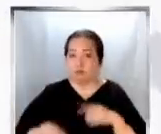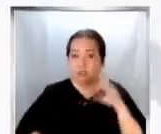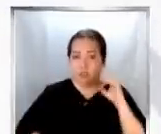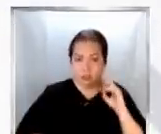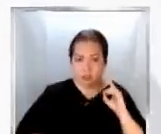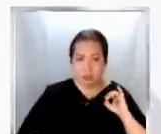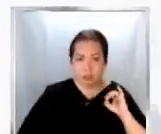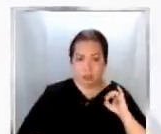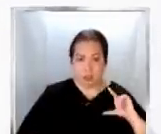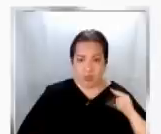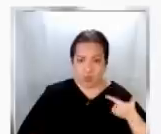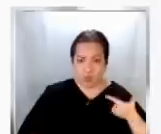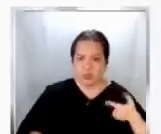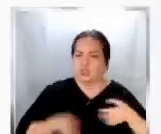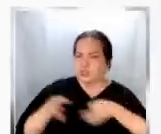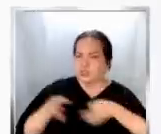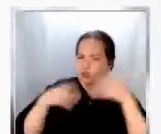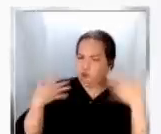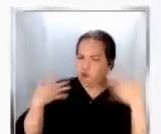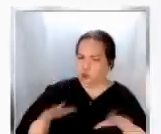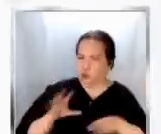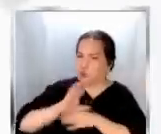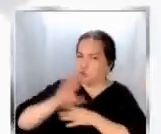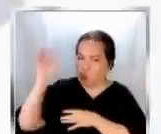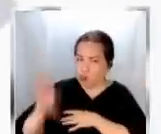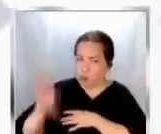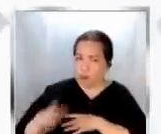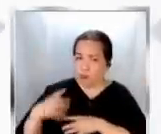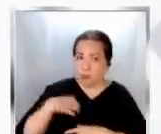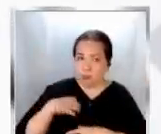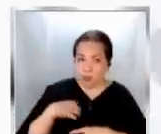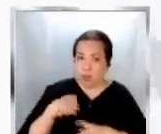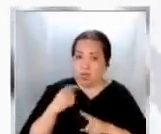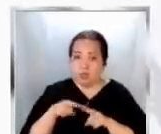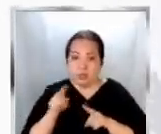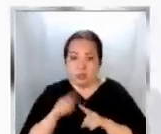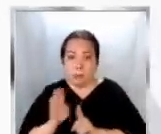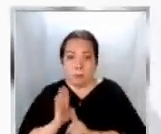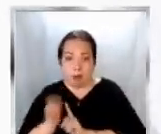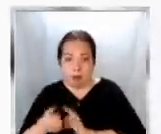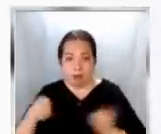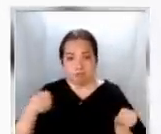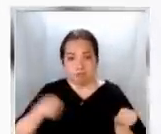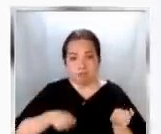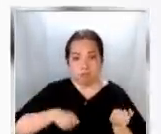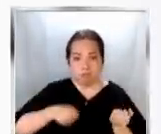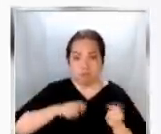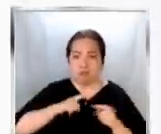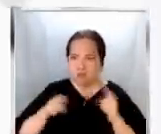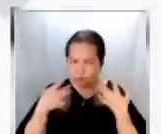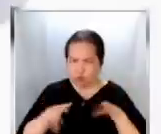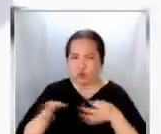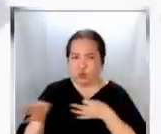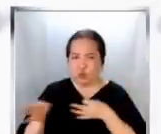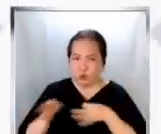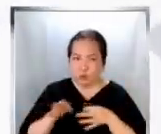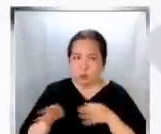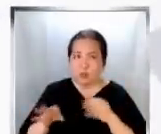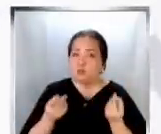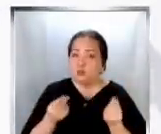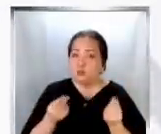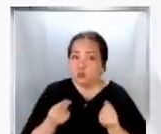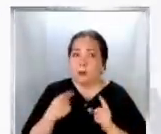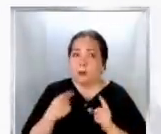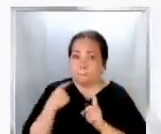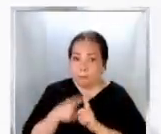PNP at mga force multipliers tulad ng mga tanod kung paano ipatutupad ang ECQ protocols. Kabilang ang panuto na ang food delivery